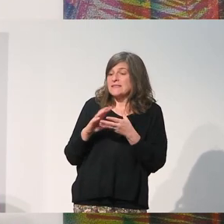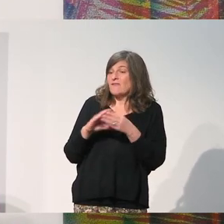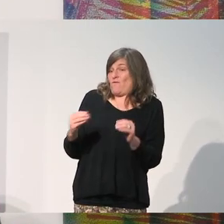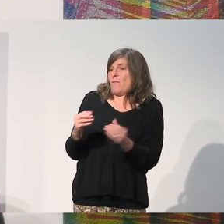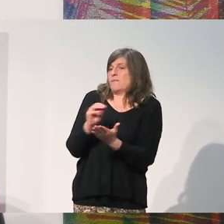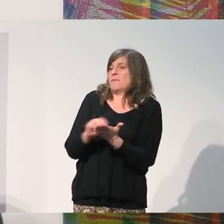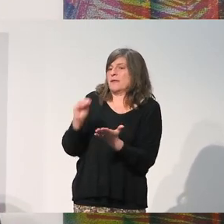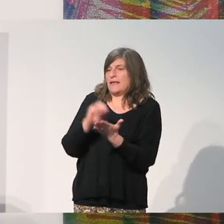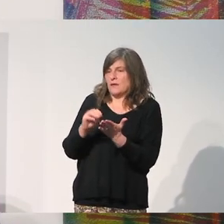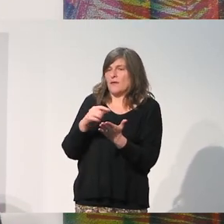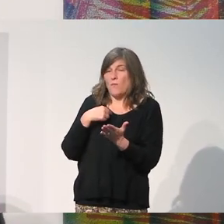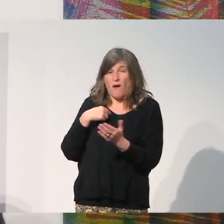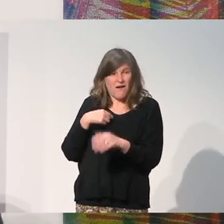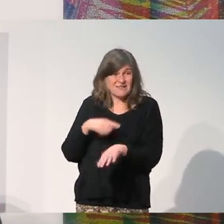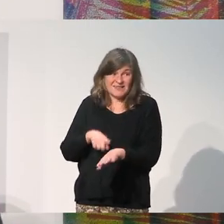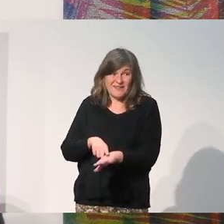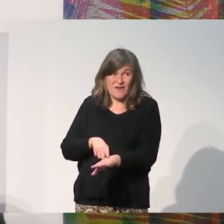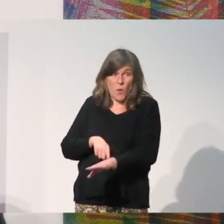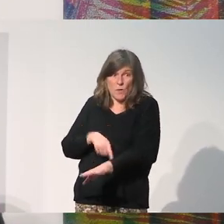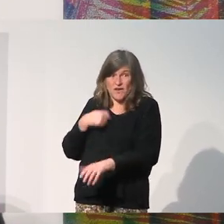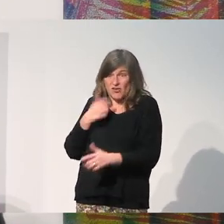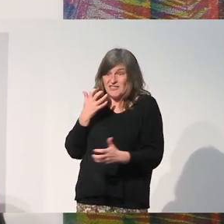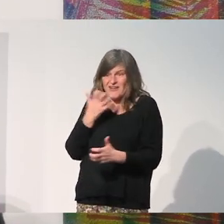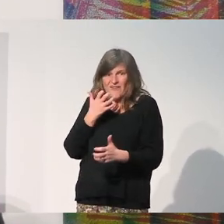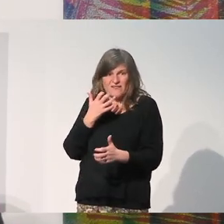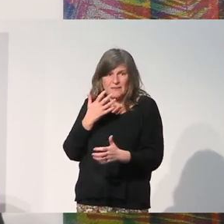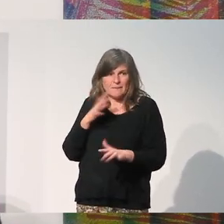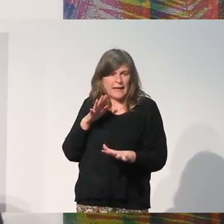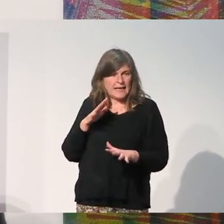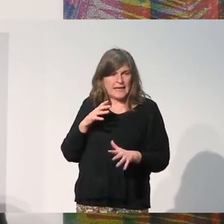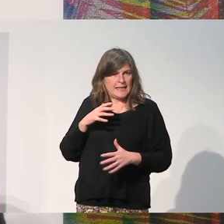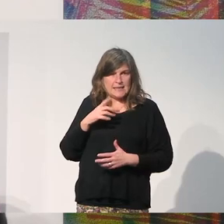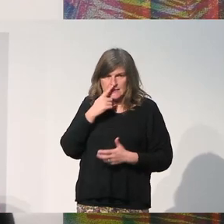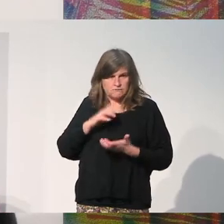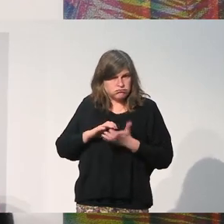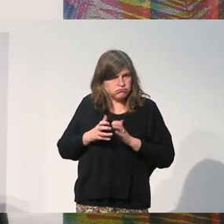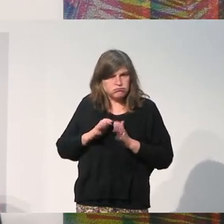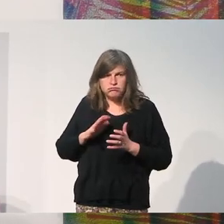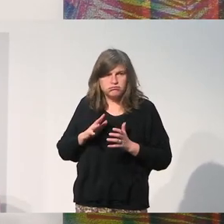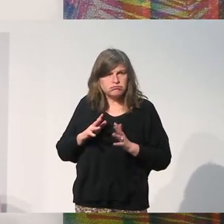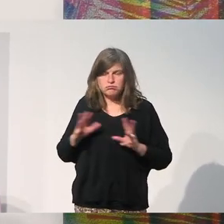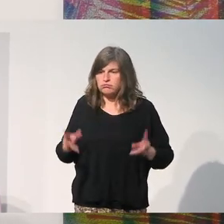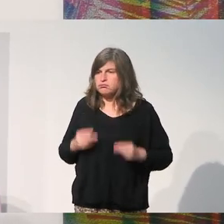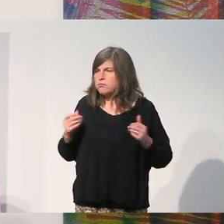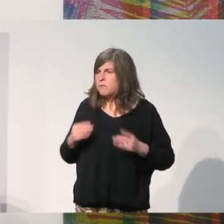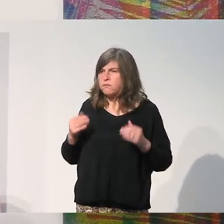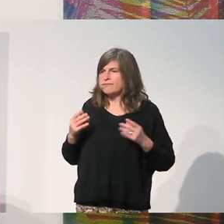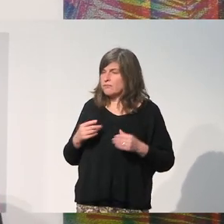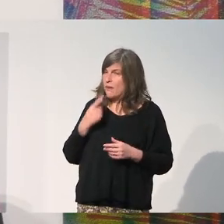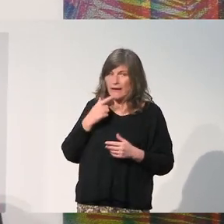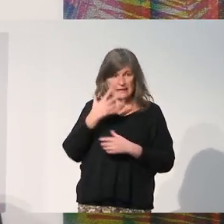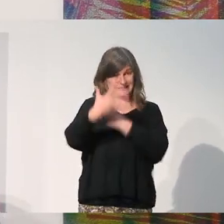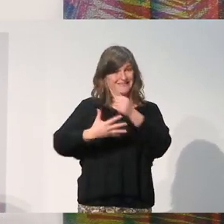très longtemps de le faire. Hein, c'était très compliqué. Puis il y a eu un moment où je me suis dit, bon, bah, t'arrives pas à raconter 5 années, c'est